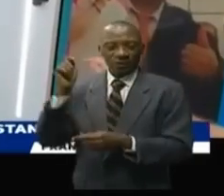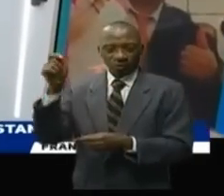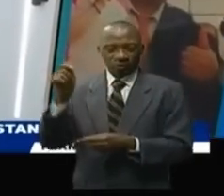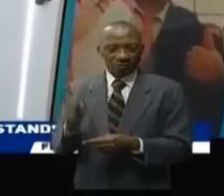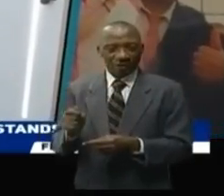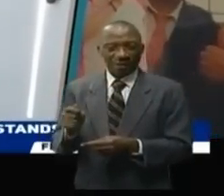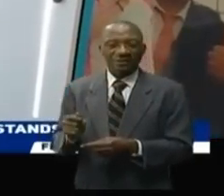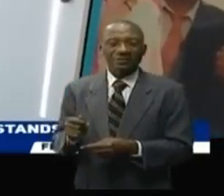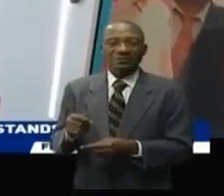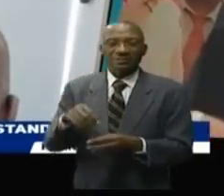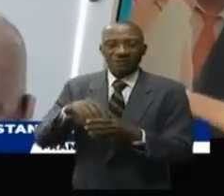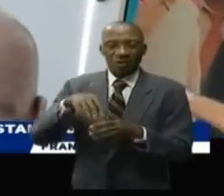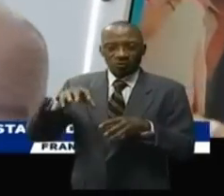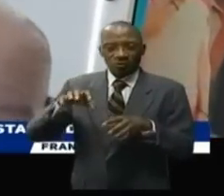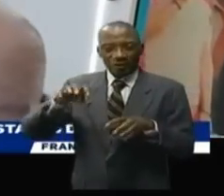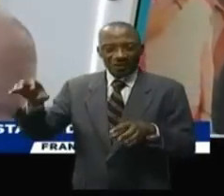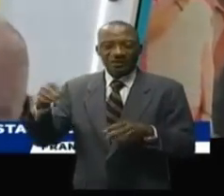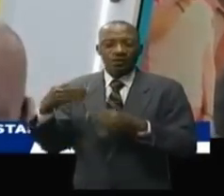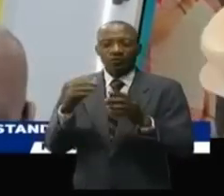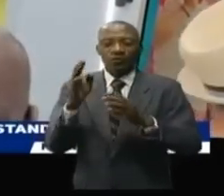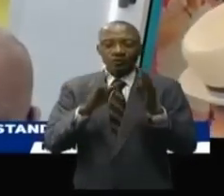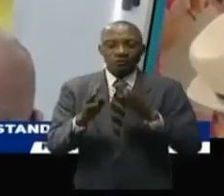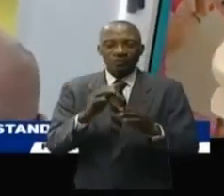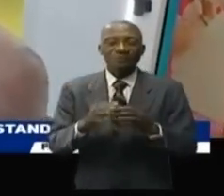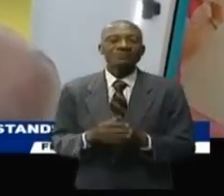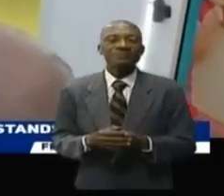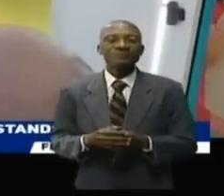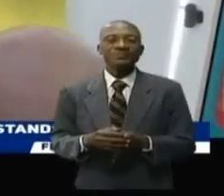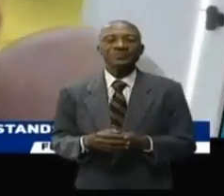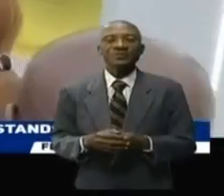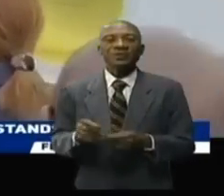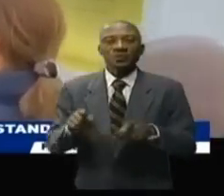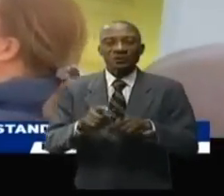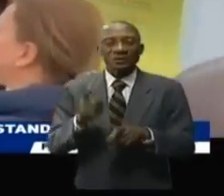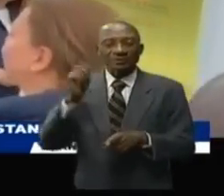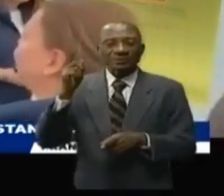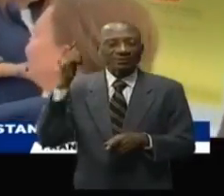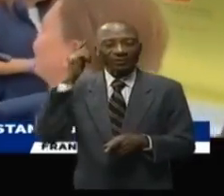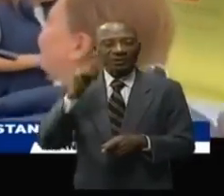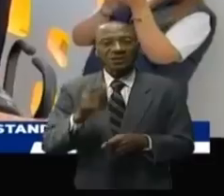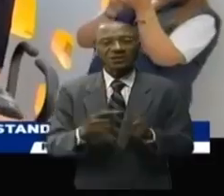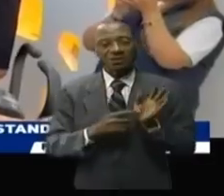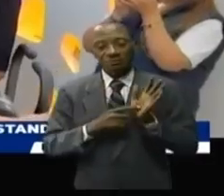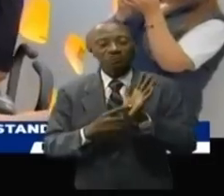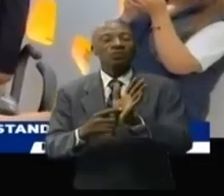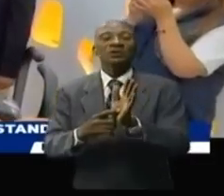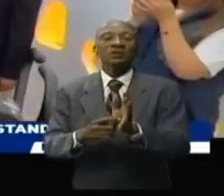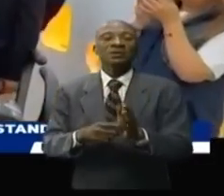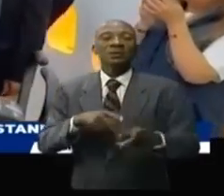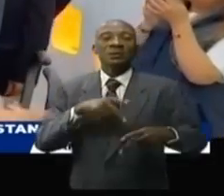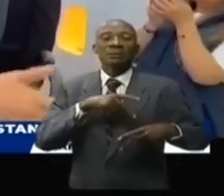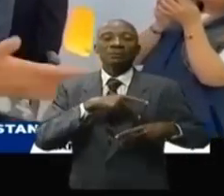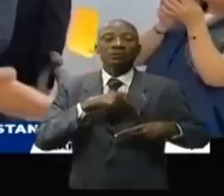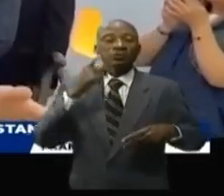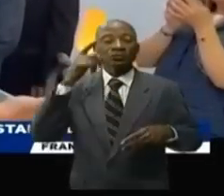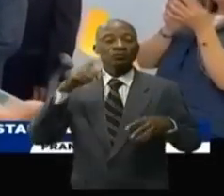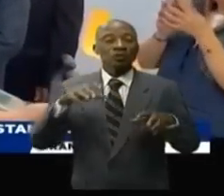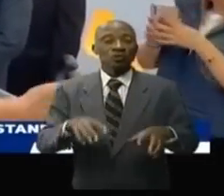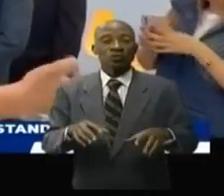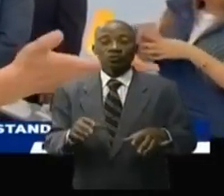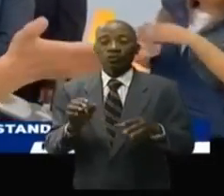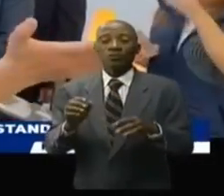du Congo. Et puis affirmer la position de la République démocratique du Congo d'organiser les 9e Jeux de la francophonie